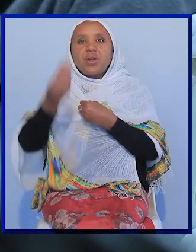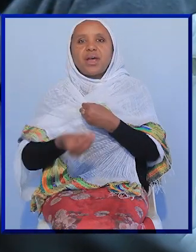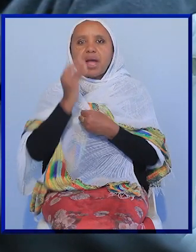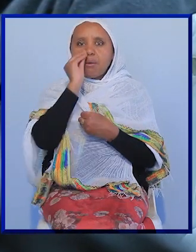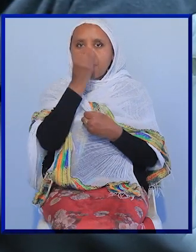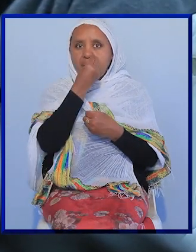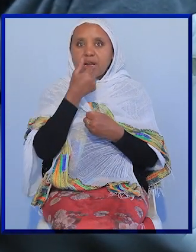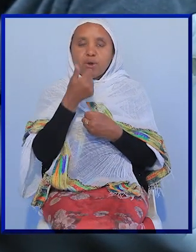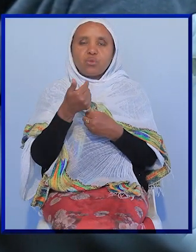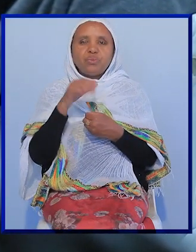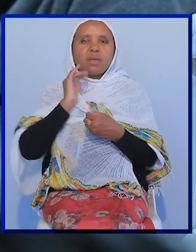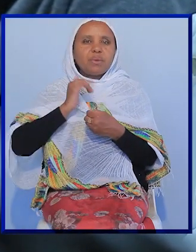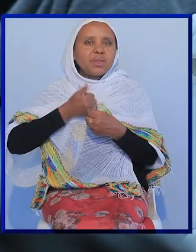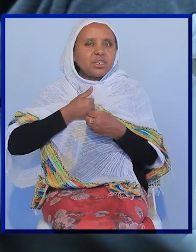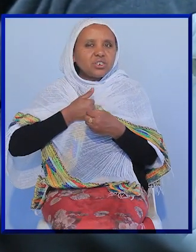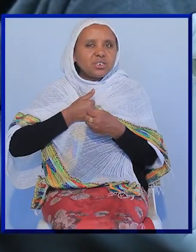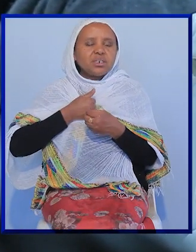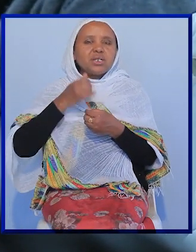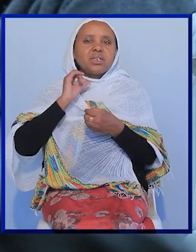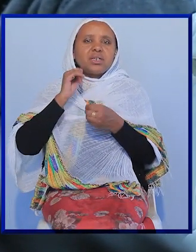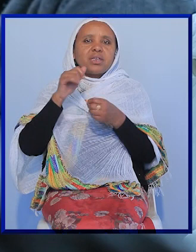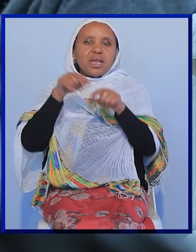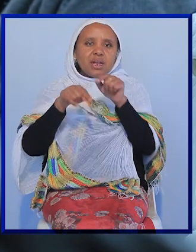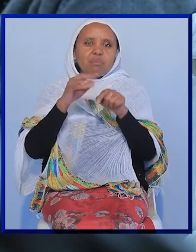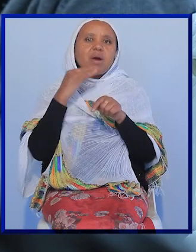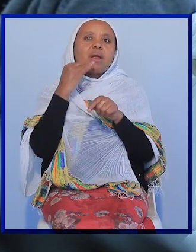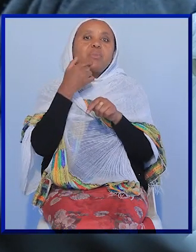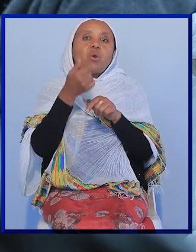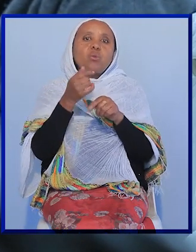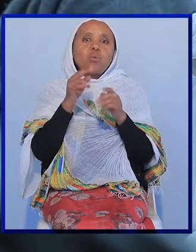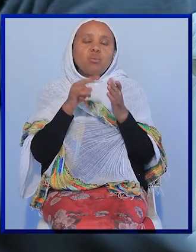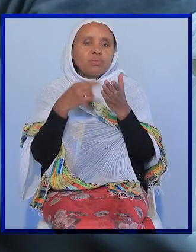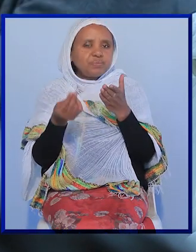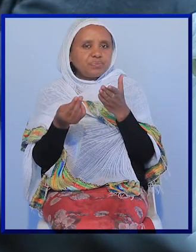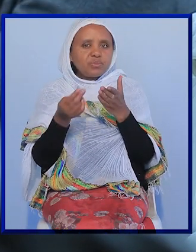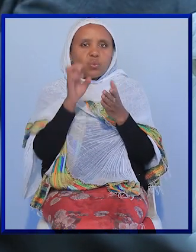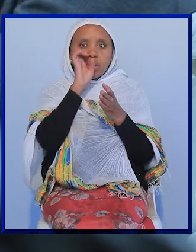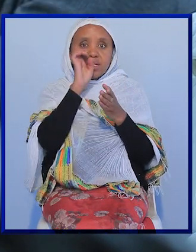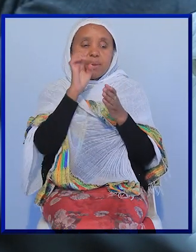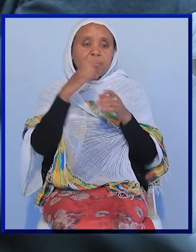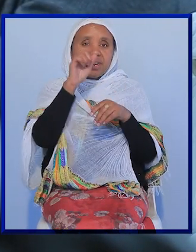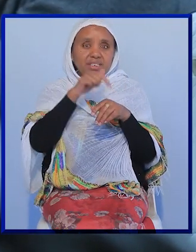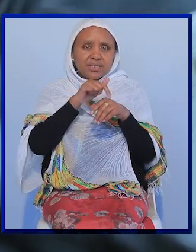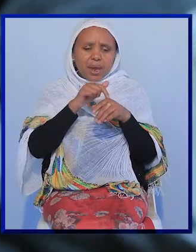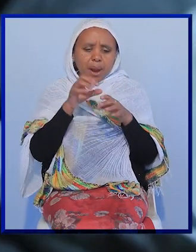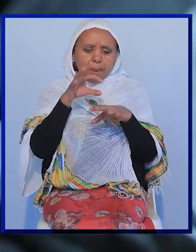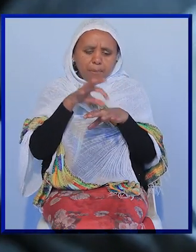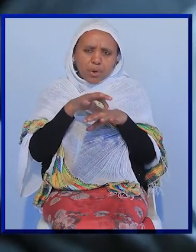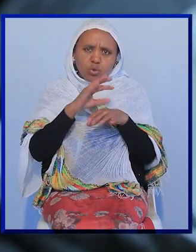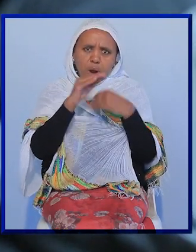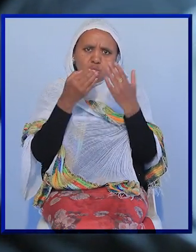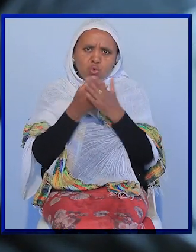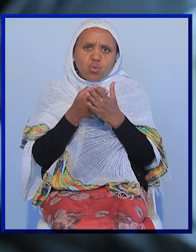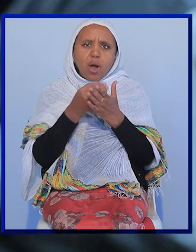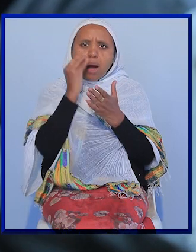ሌዲ ስሊፐር የእመቤታችን እግረ ማርያም ብለው የሚጠሩት አበባ አላቸው። ወደ ኤልሳቤጥ በሄደች ጊዜ የረገጠችው ምድር ሁሉ